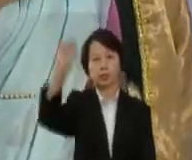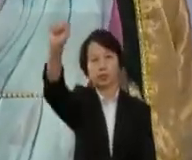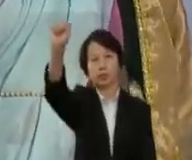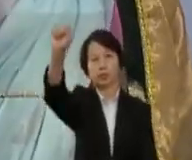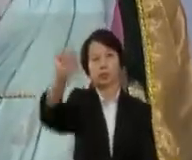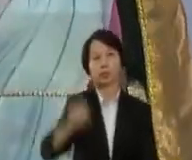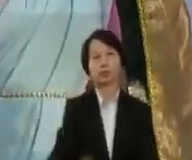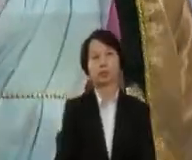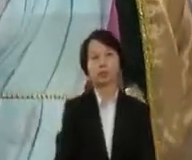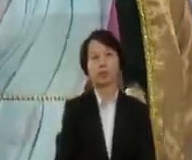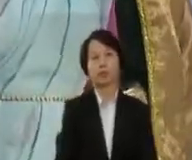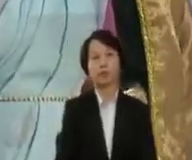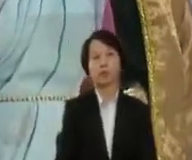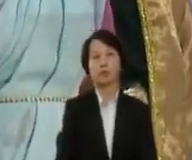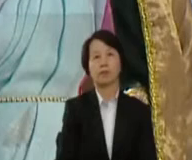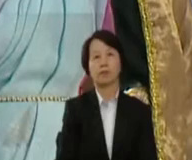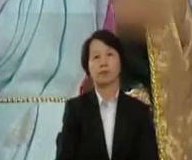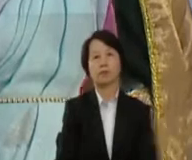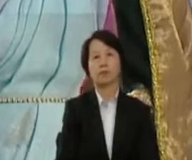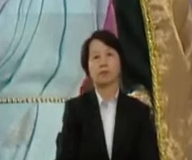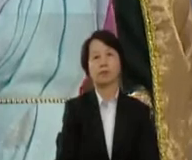Merdeka!